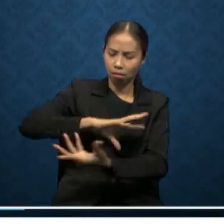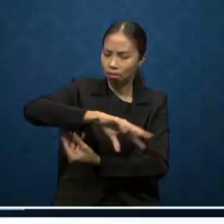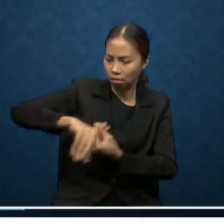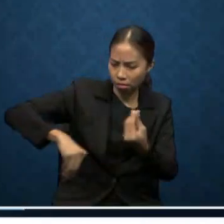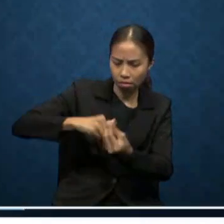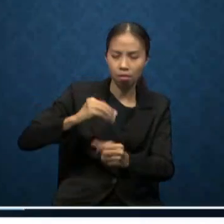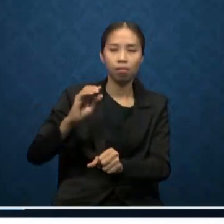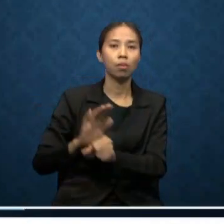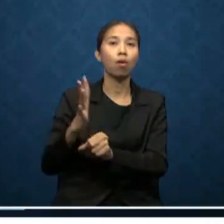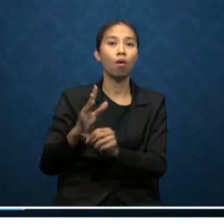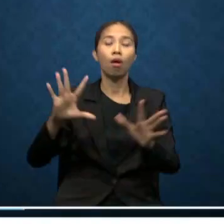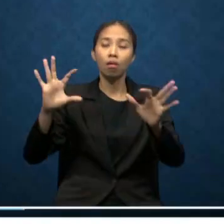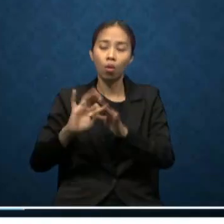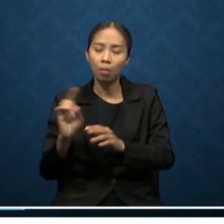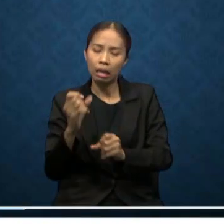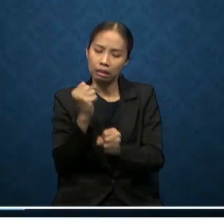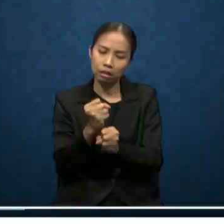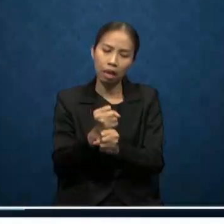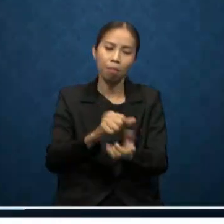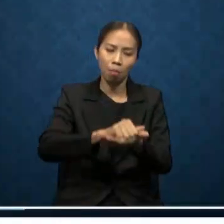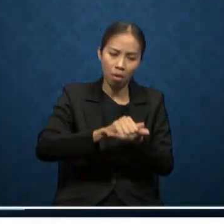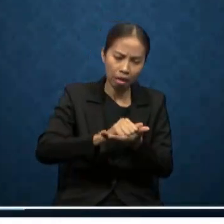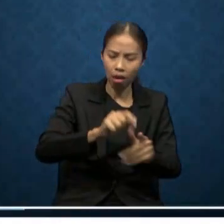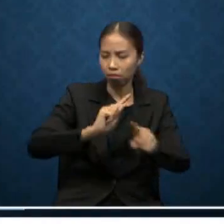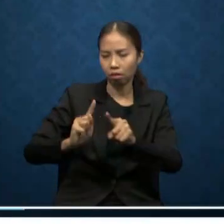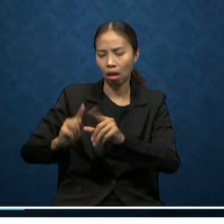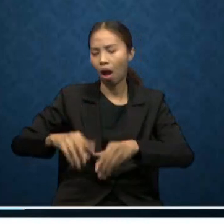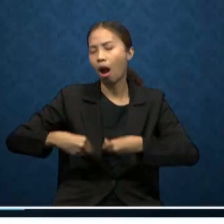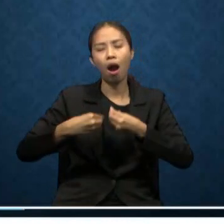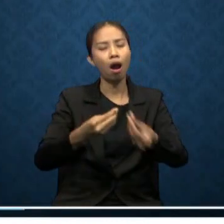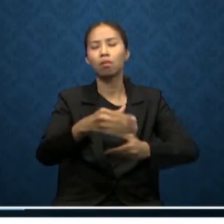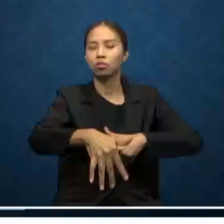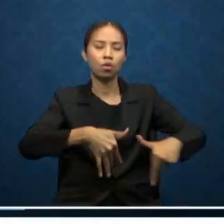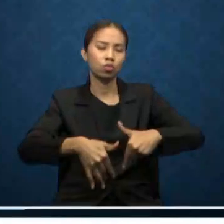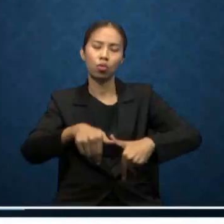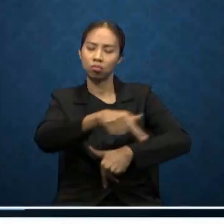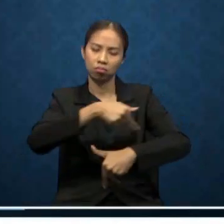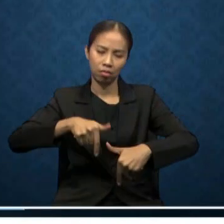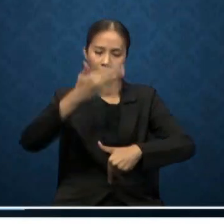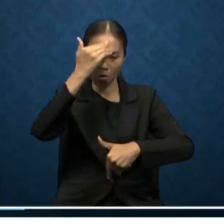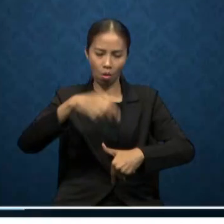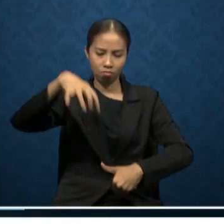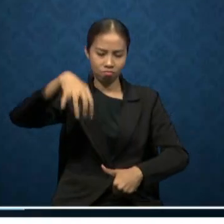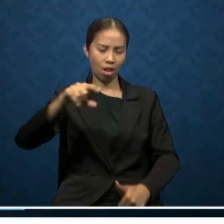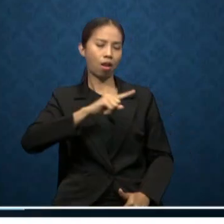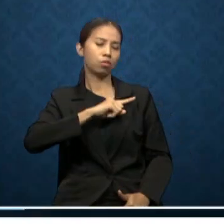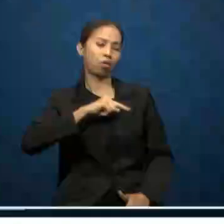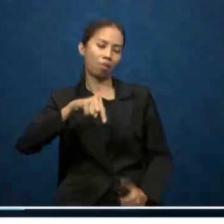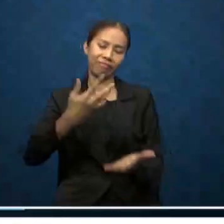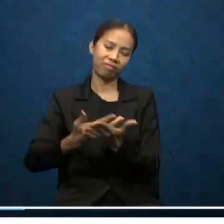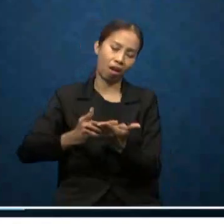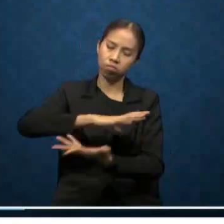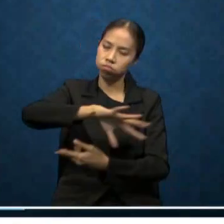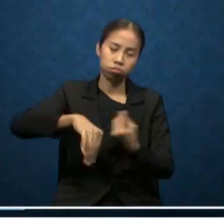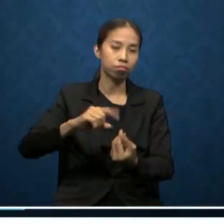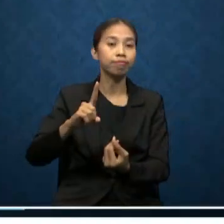ทำโครงการด้านบริการสาธานะนัเก็จกรมสาธานะในพื้นที่รับผดชอบอย่างไรก็ดีในปี